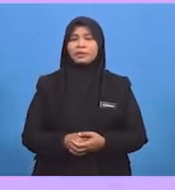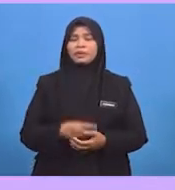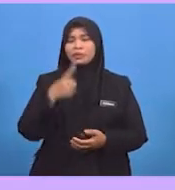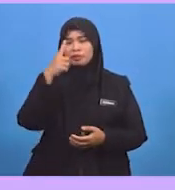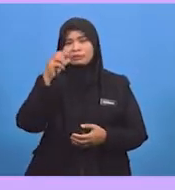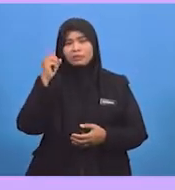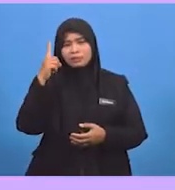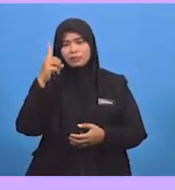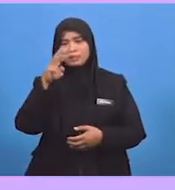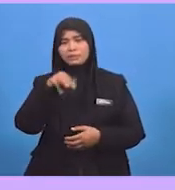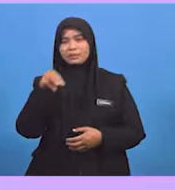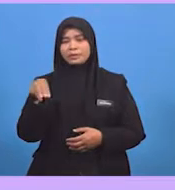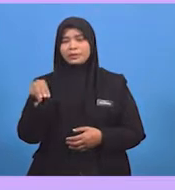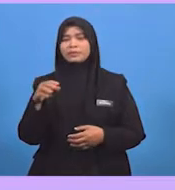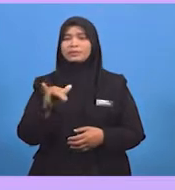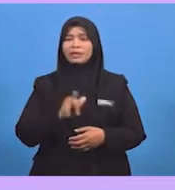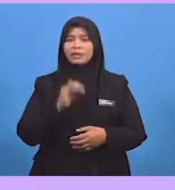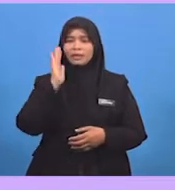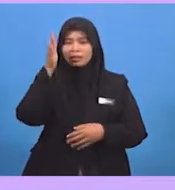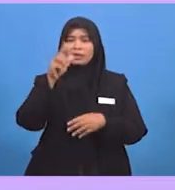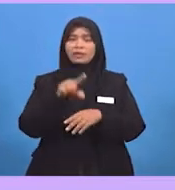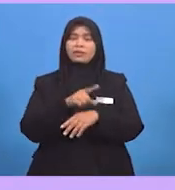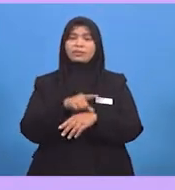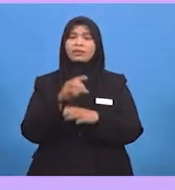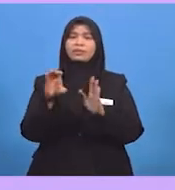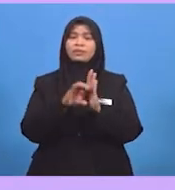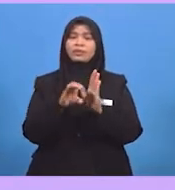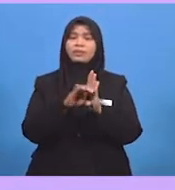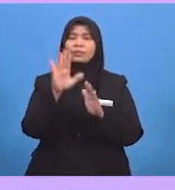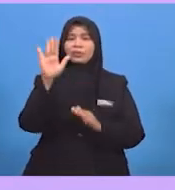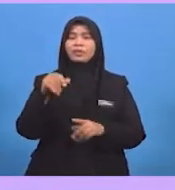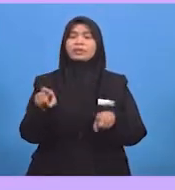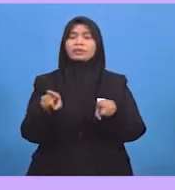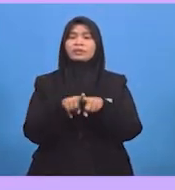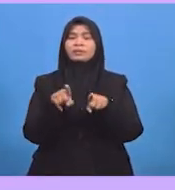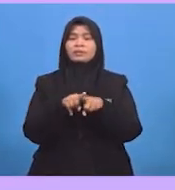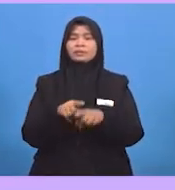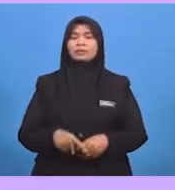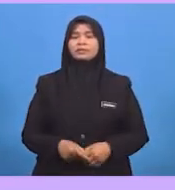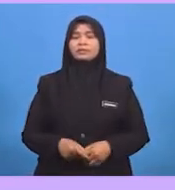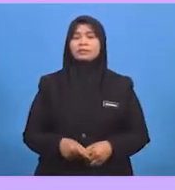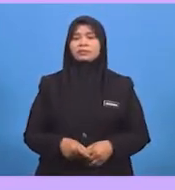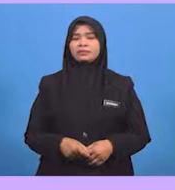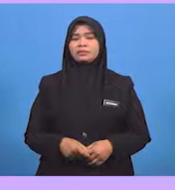Untuk kefahaman murid-murid, saya akan menggunakan contoh yang sama.